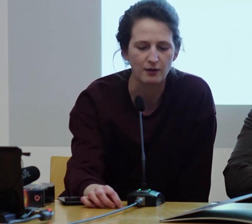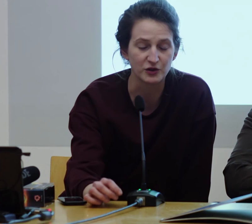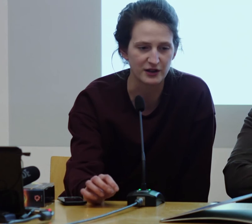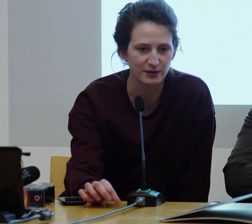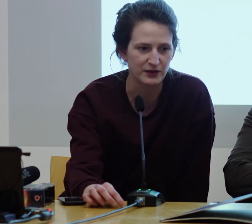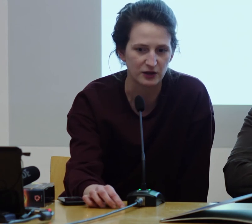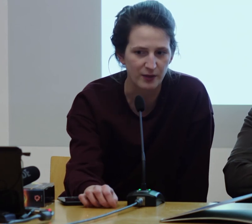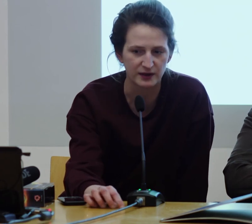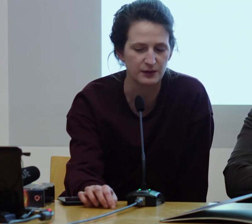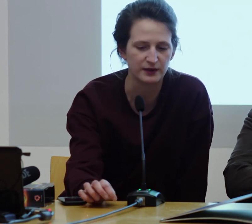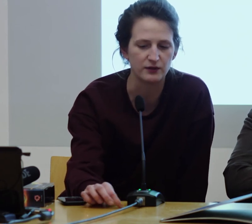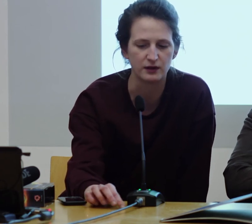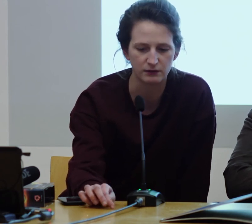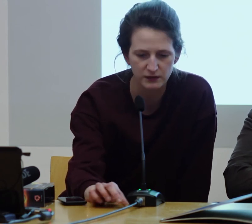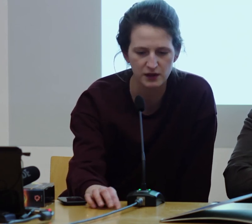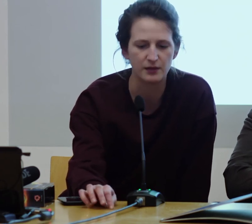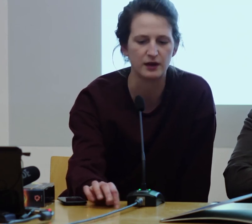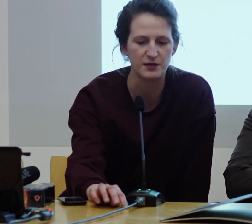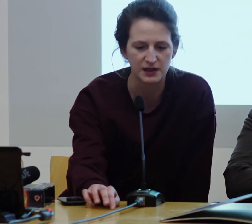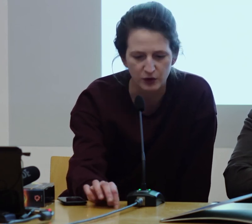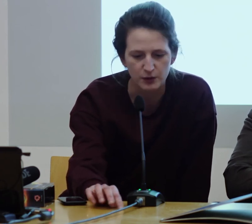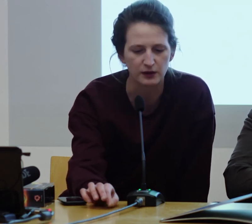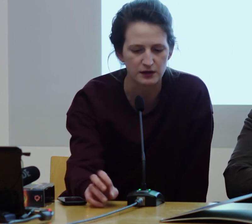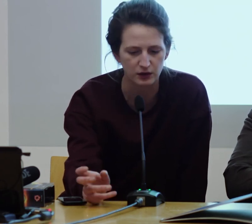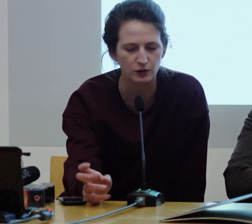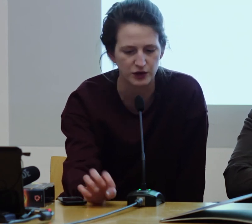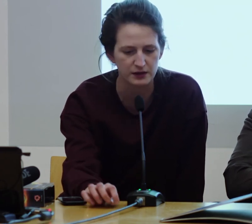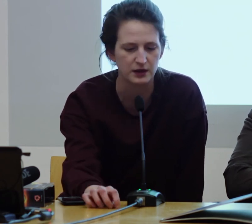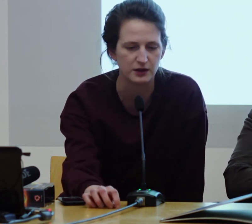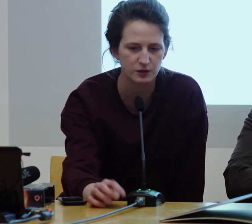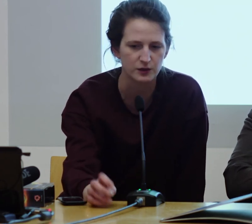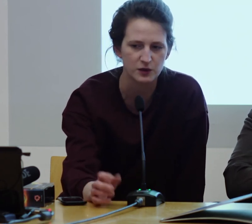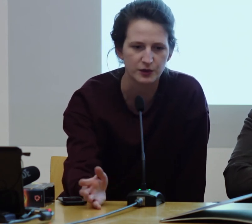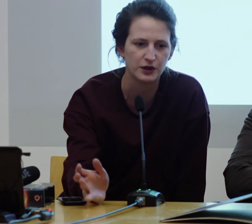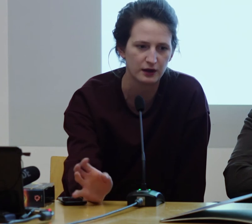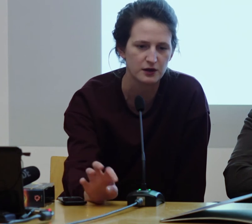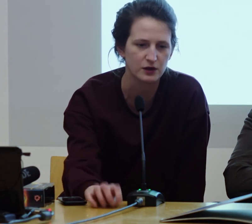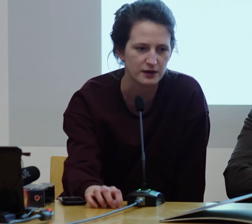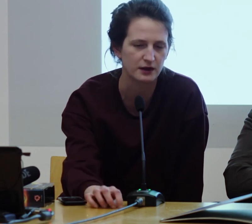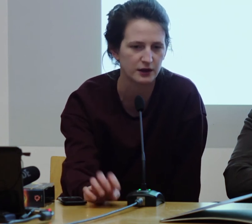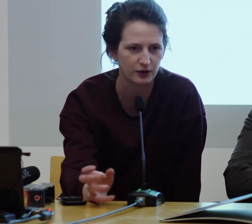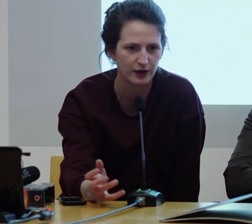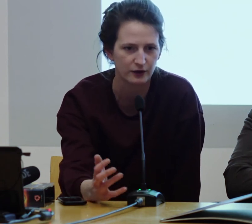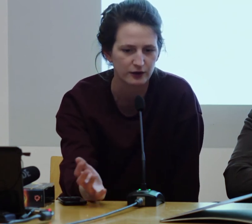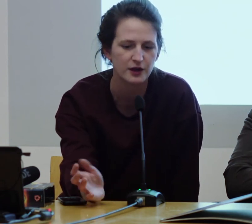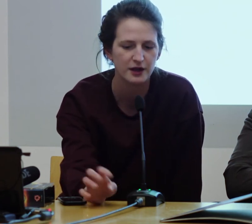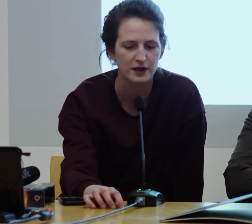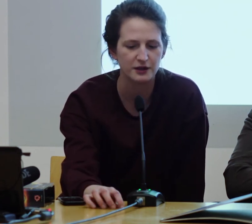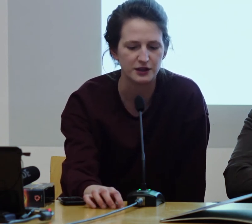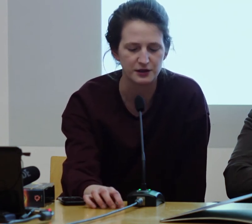a možná třeba víc jako participativně s těmi lidmi samotnými, kteří se toho účastnějí, než prostě spočítat něco a na základě toho